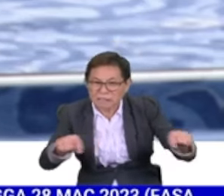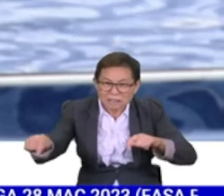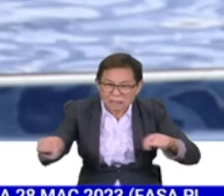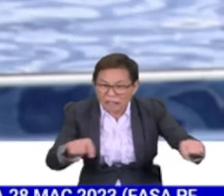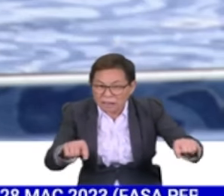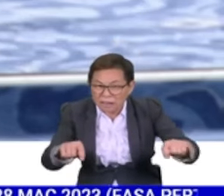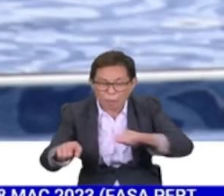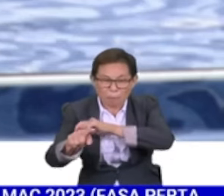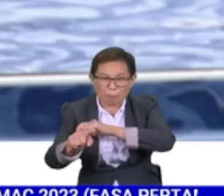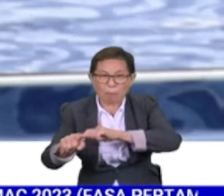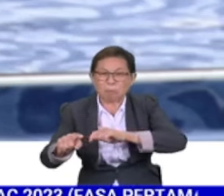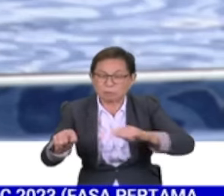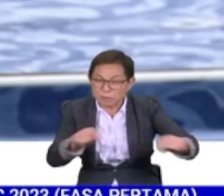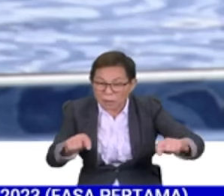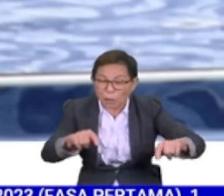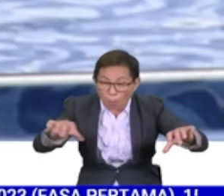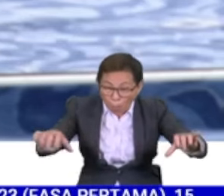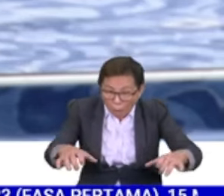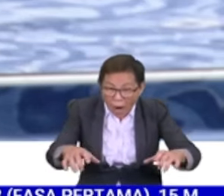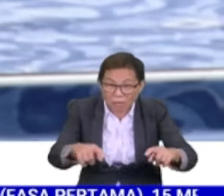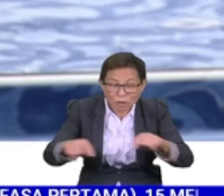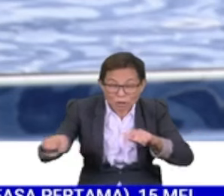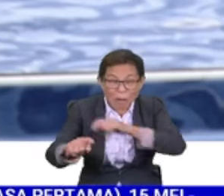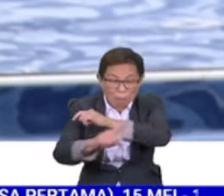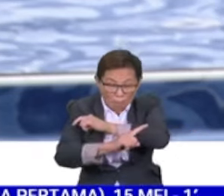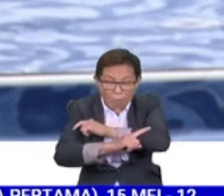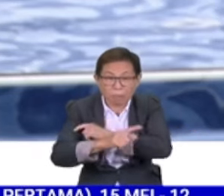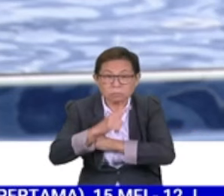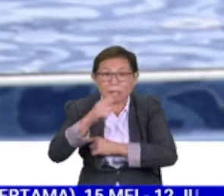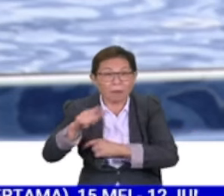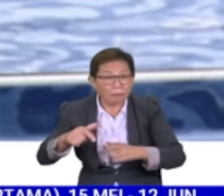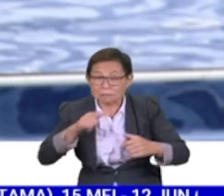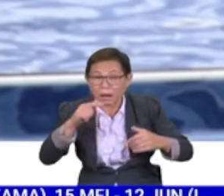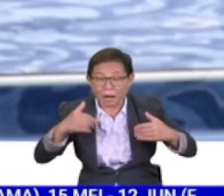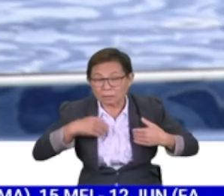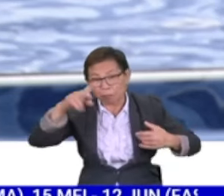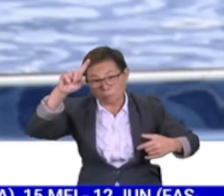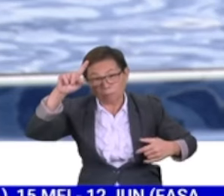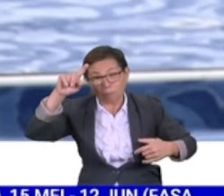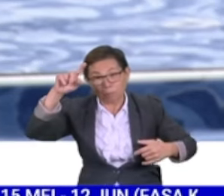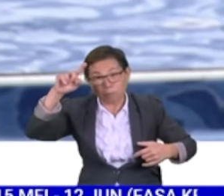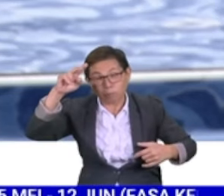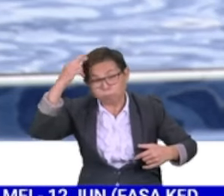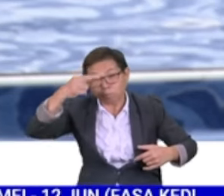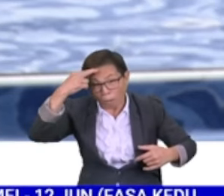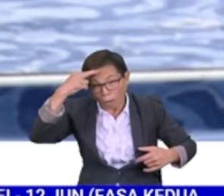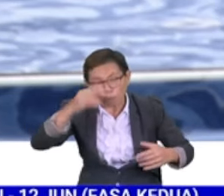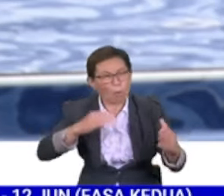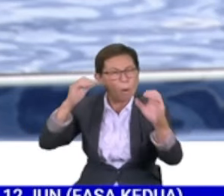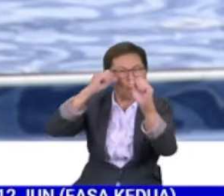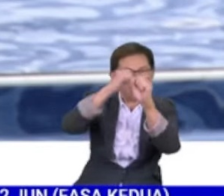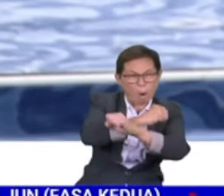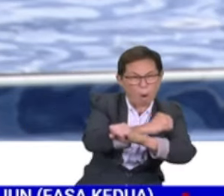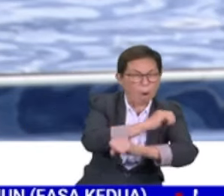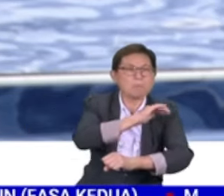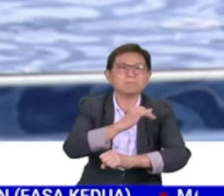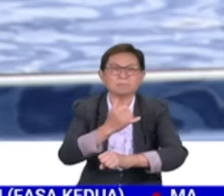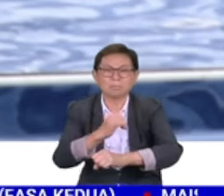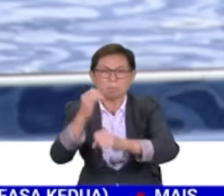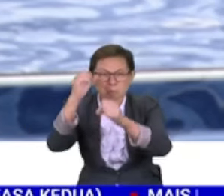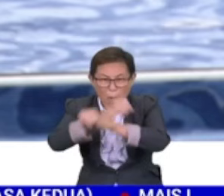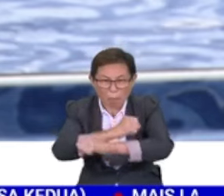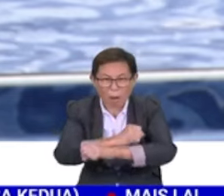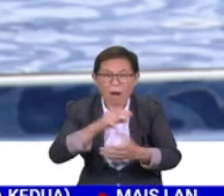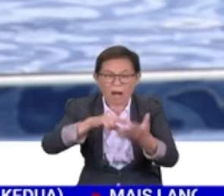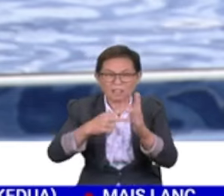tindakan diambil tanpa fakta, maka itu boleh dicabar sebagai penyalahgunaan kuasa ataupun dikatakan